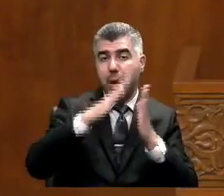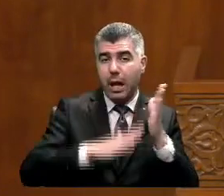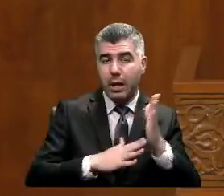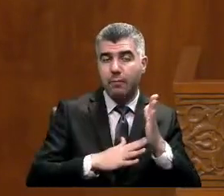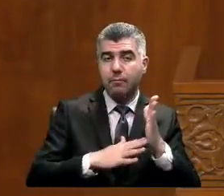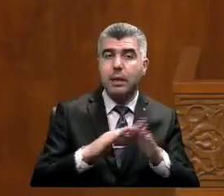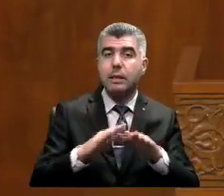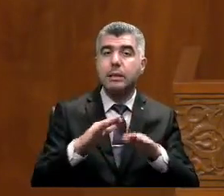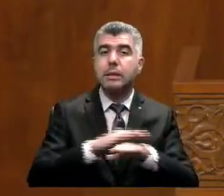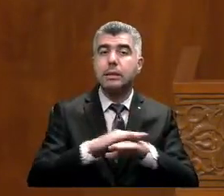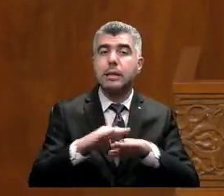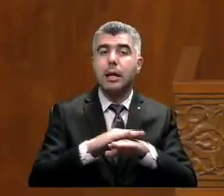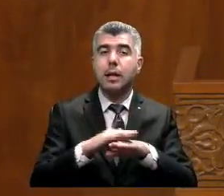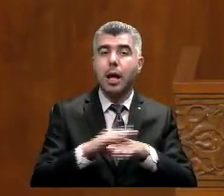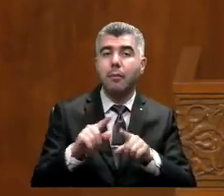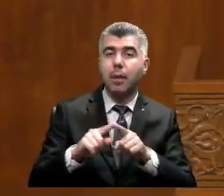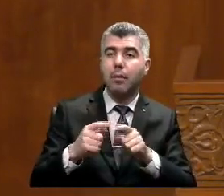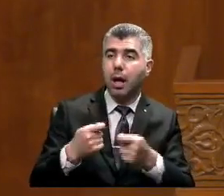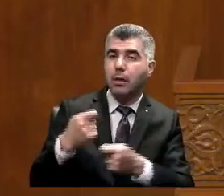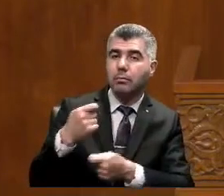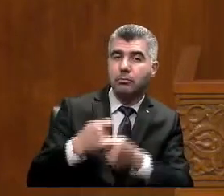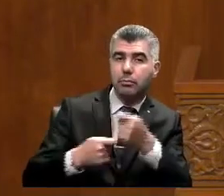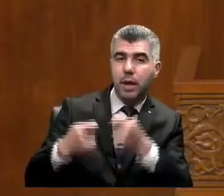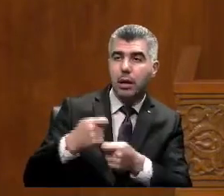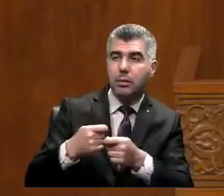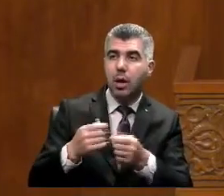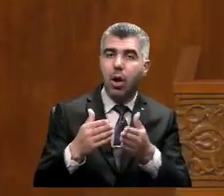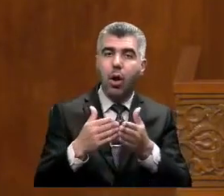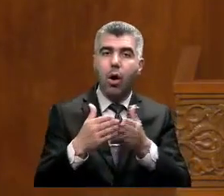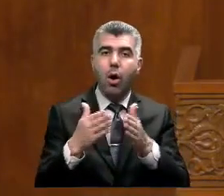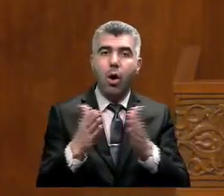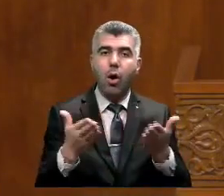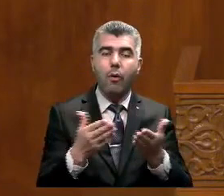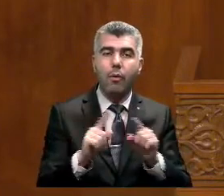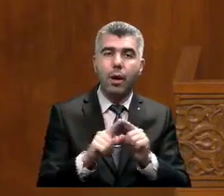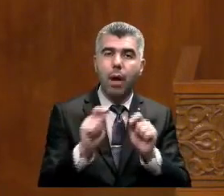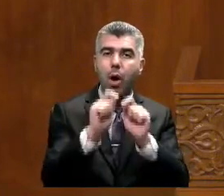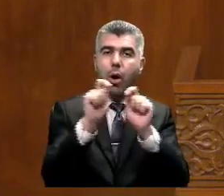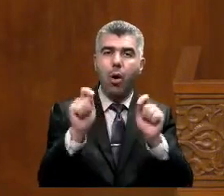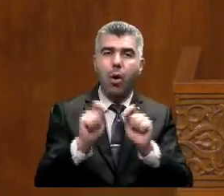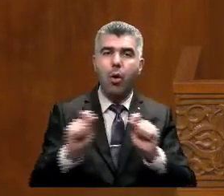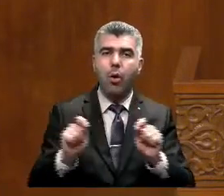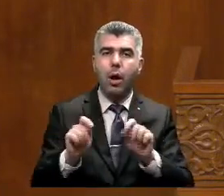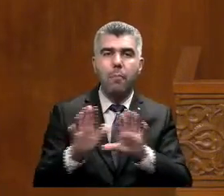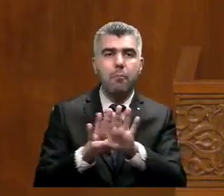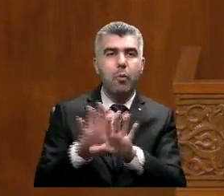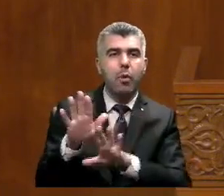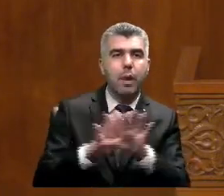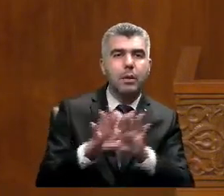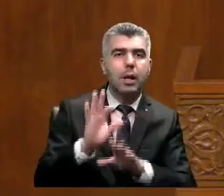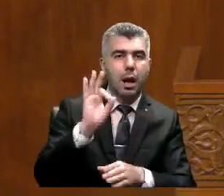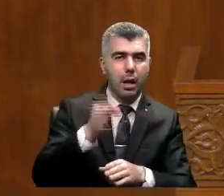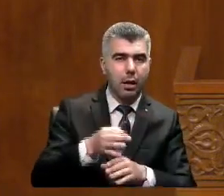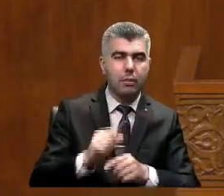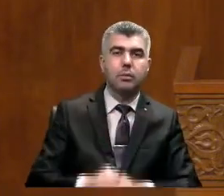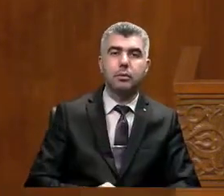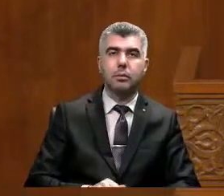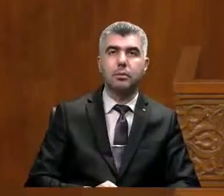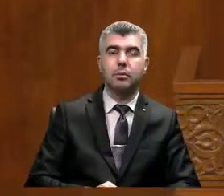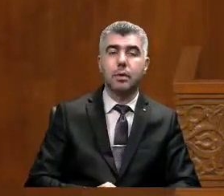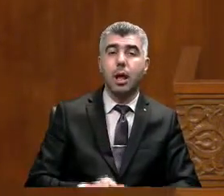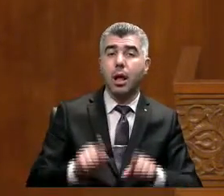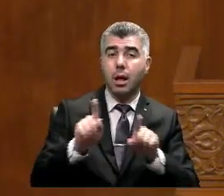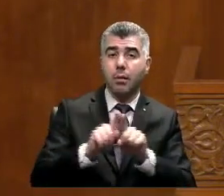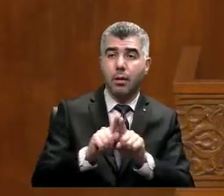اقتصادية تقوم على الانفتاح وحرية المبادرة، إيماناً منها بأن